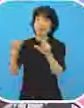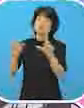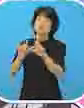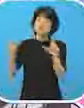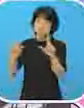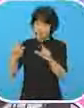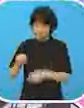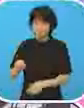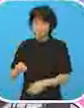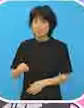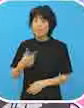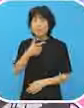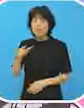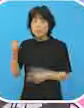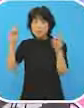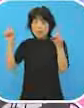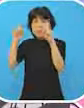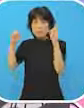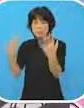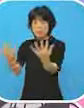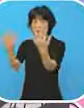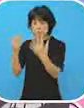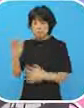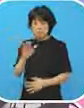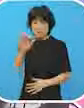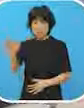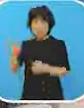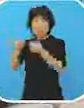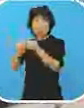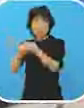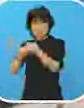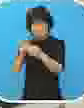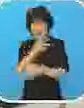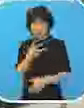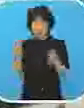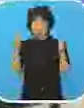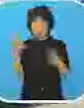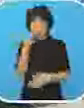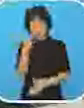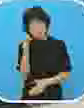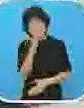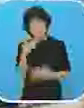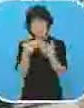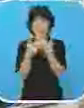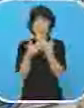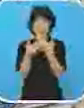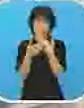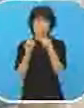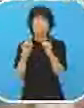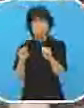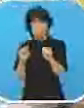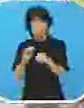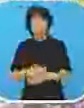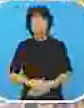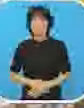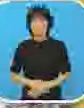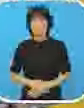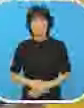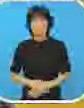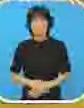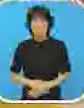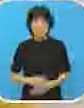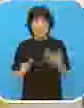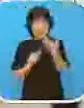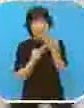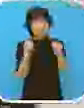よ。ライブやイベントで待ってくれているファンの皆さんのためにも週に2回くらい集まってみんなで練習しています。 小麦さん、